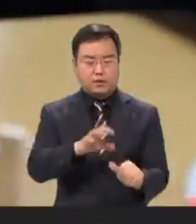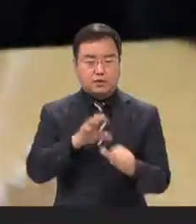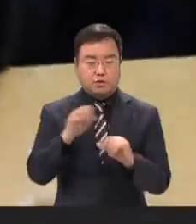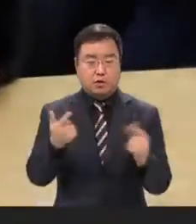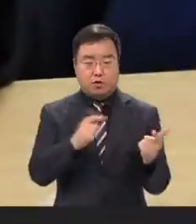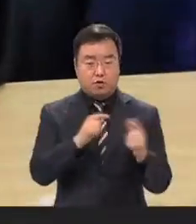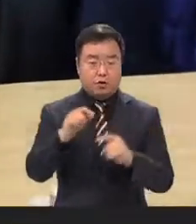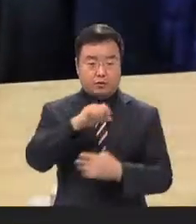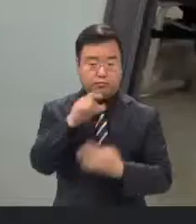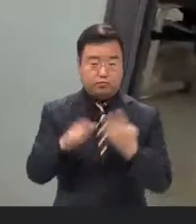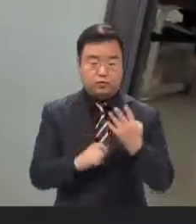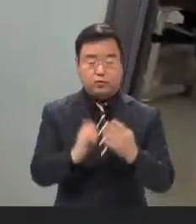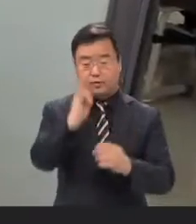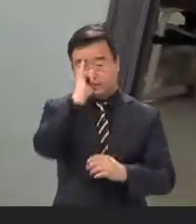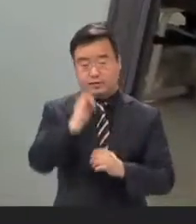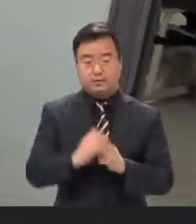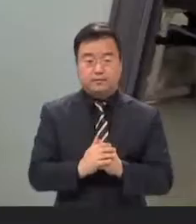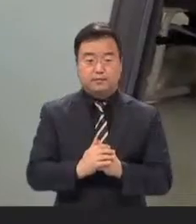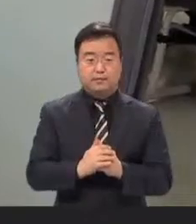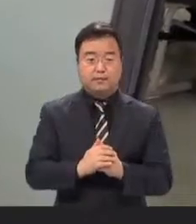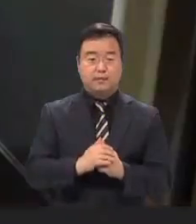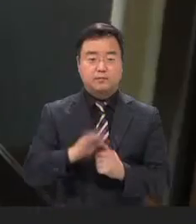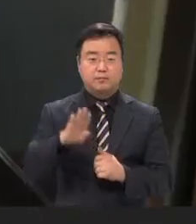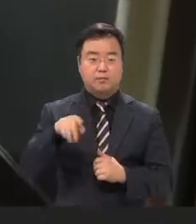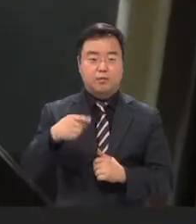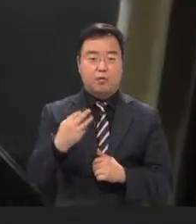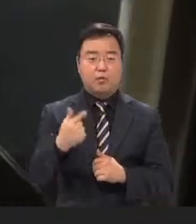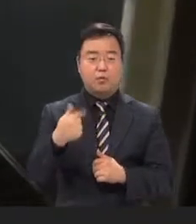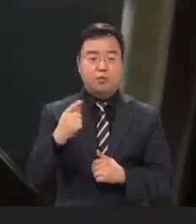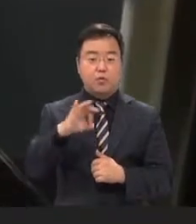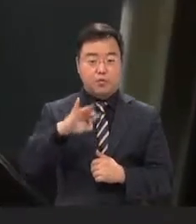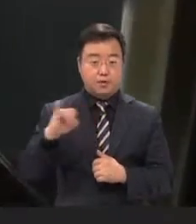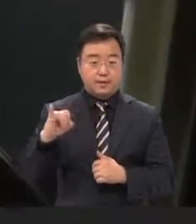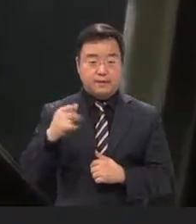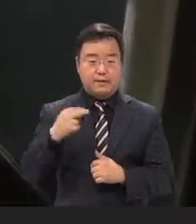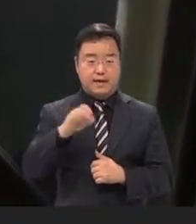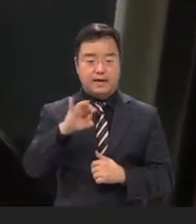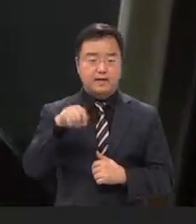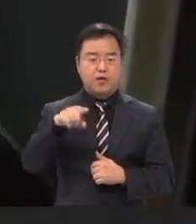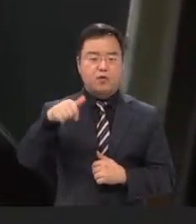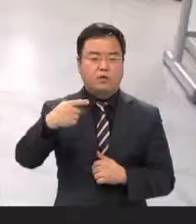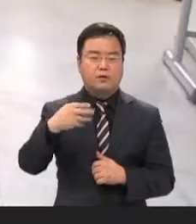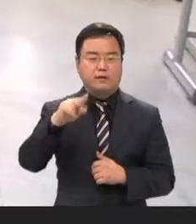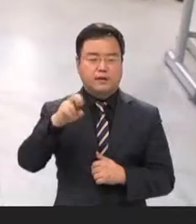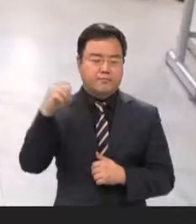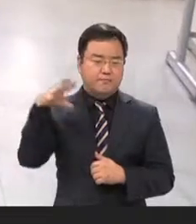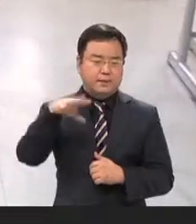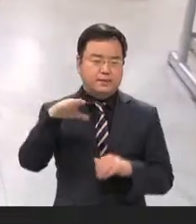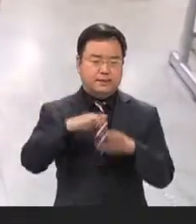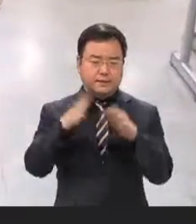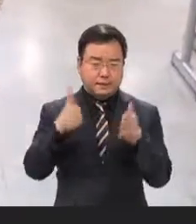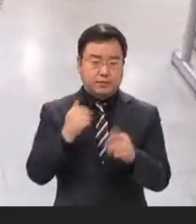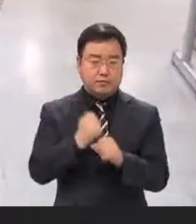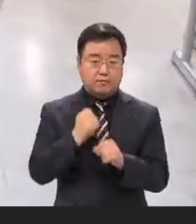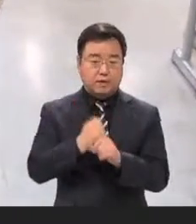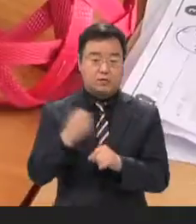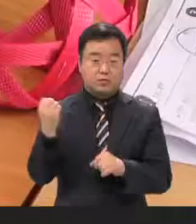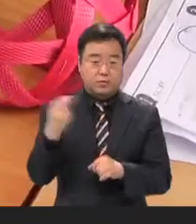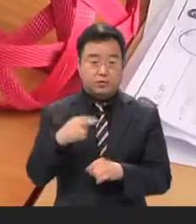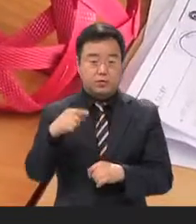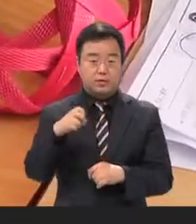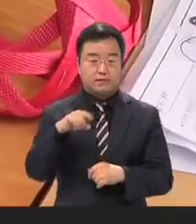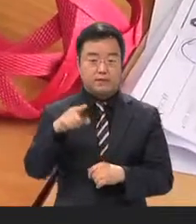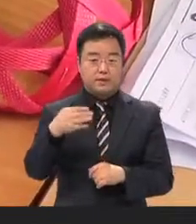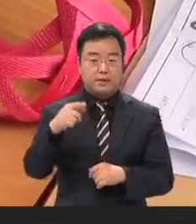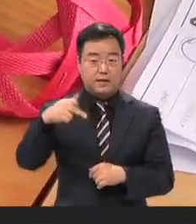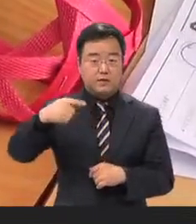준비됐습니다. 보로노이 다이어그램을 이용해 빗상자도 만들어보고 세팍타크로 공으로 크리스마스